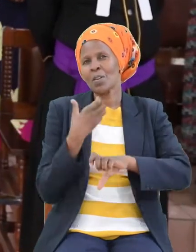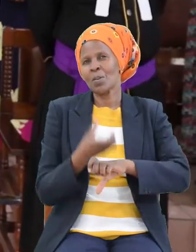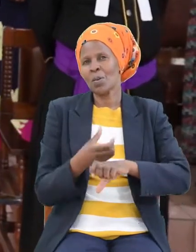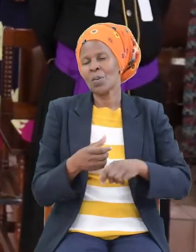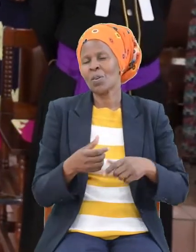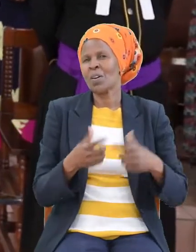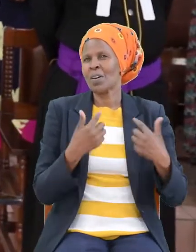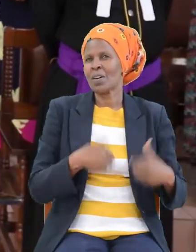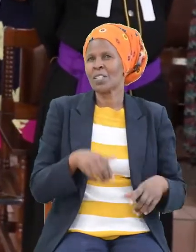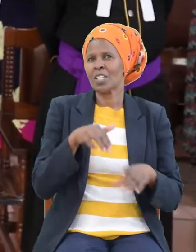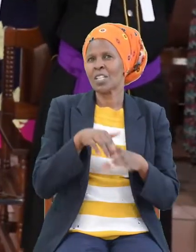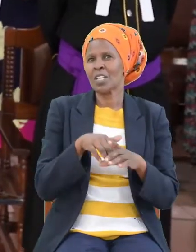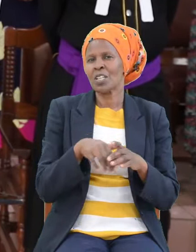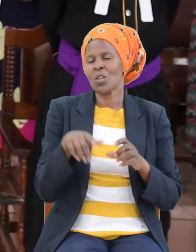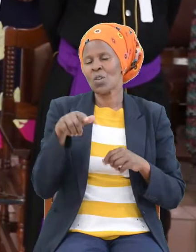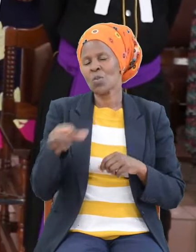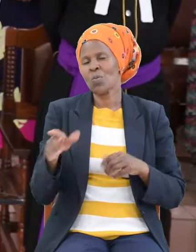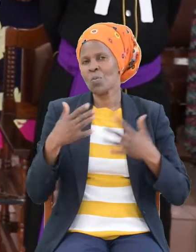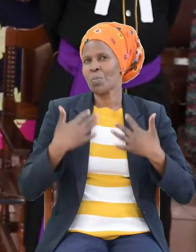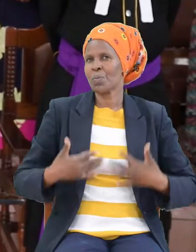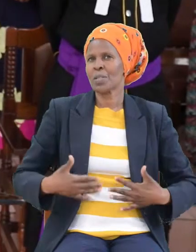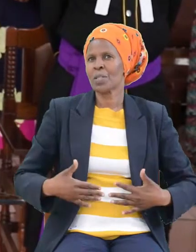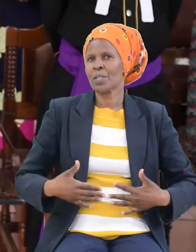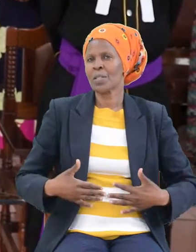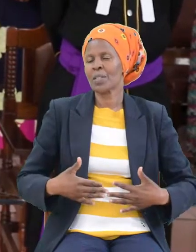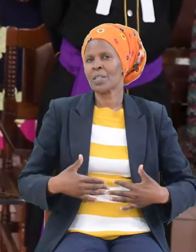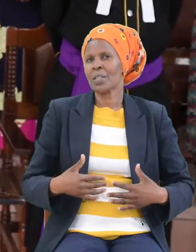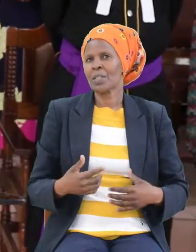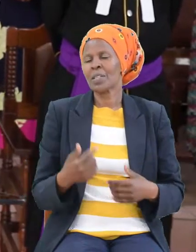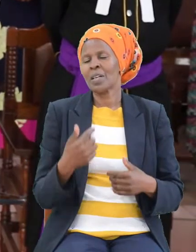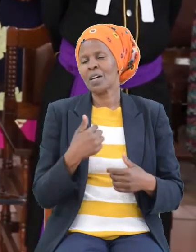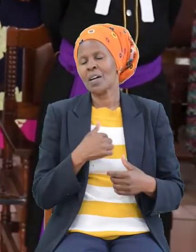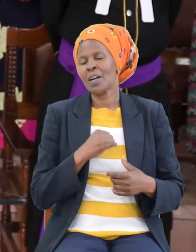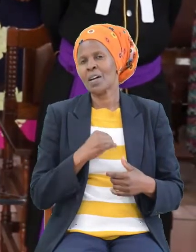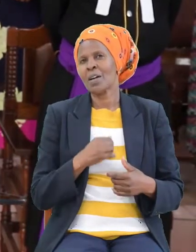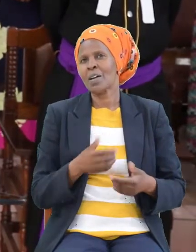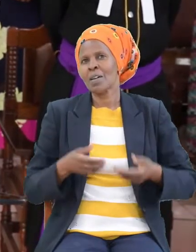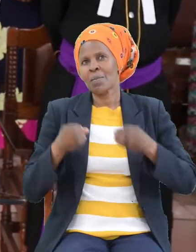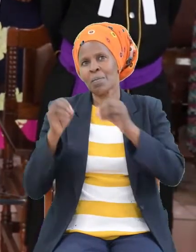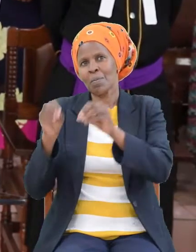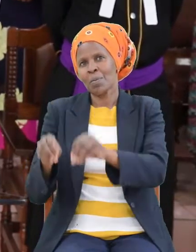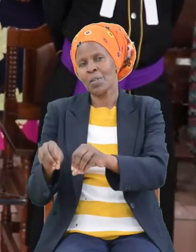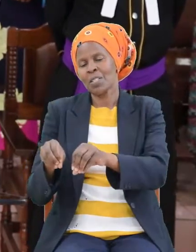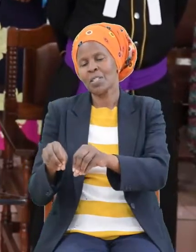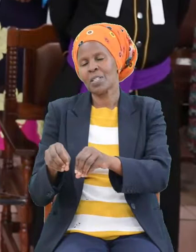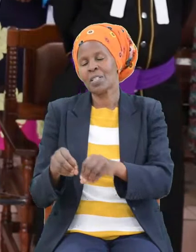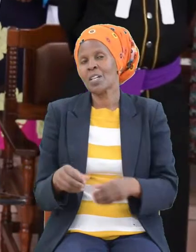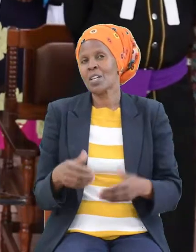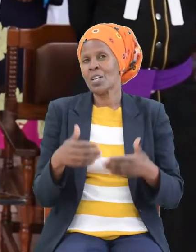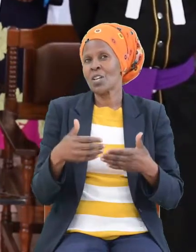uliomo ndani ya mwili wenu. Nami nitawapa